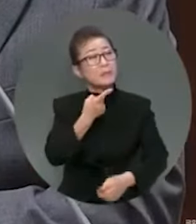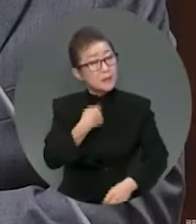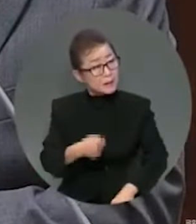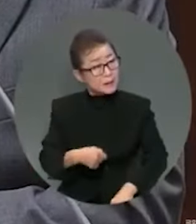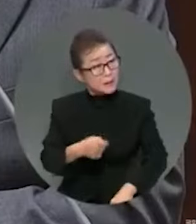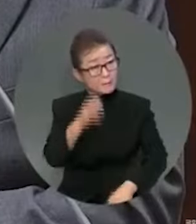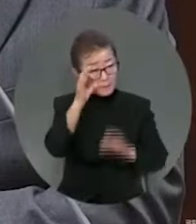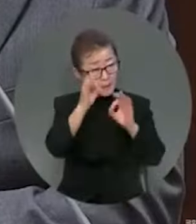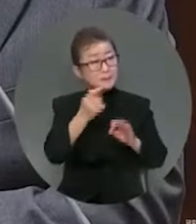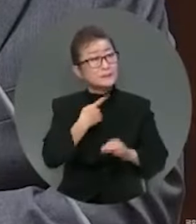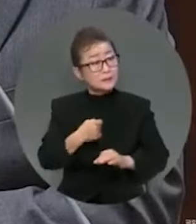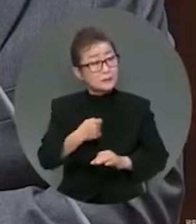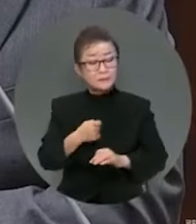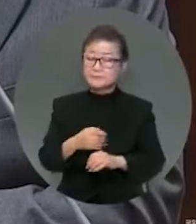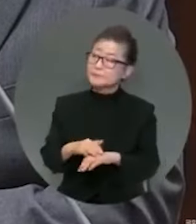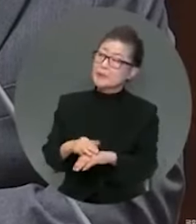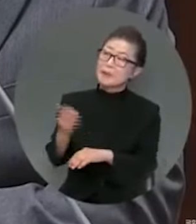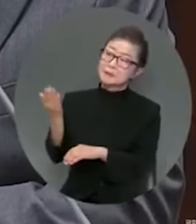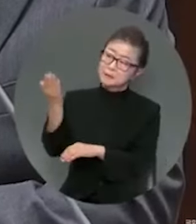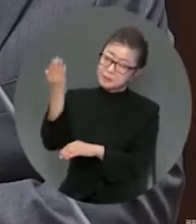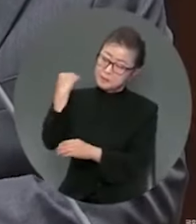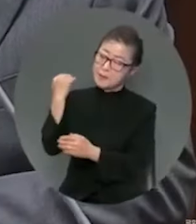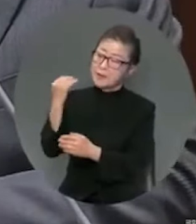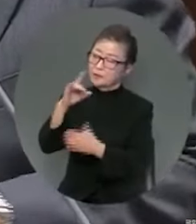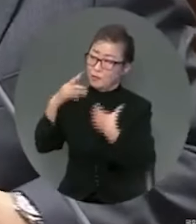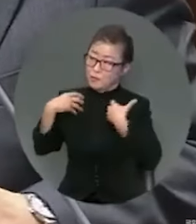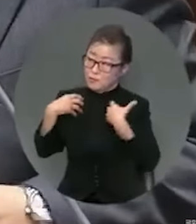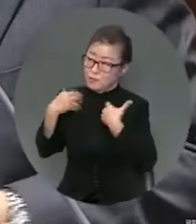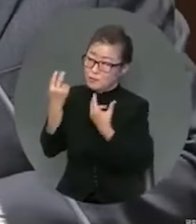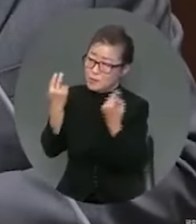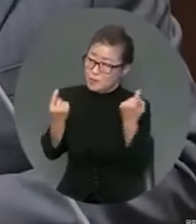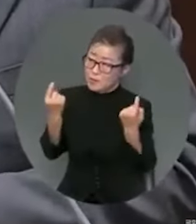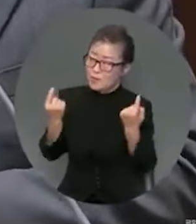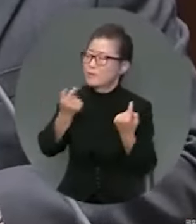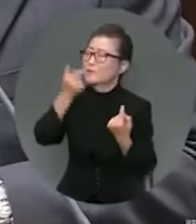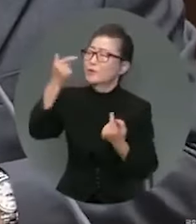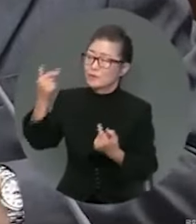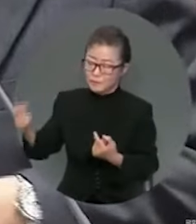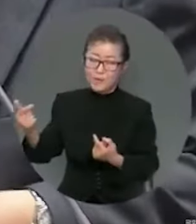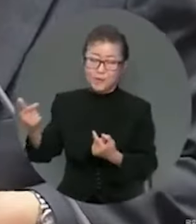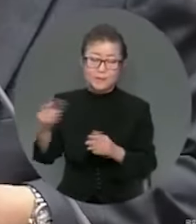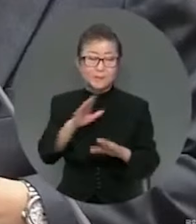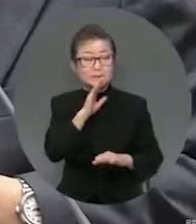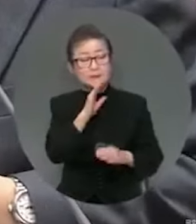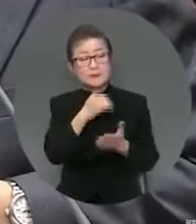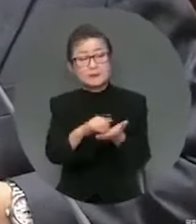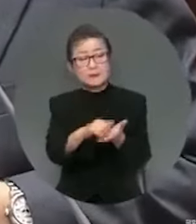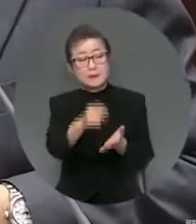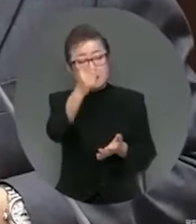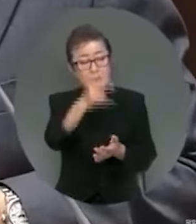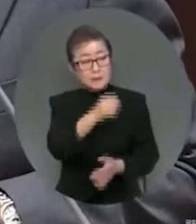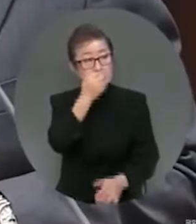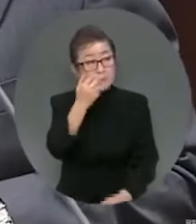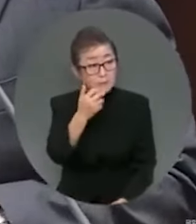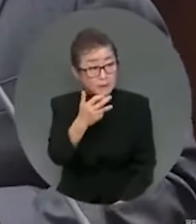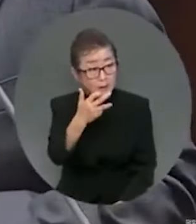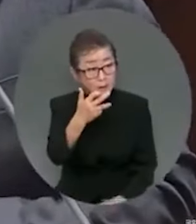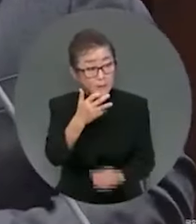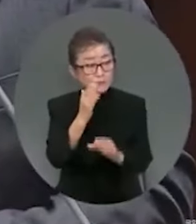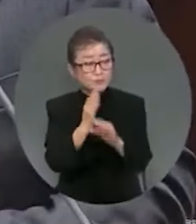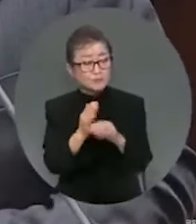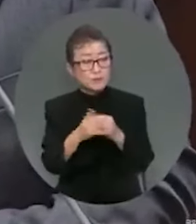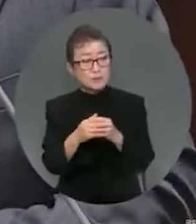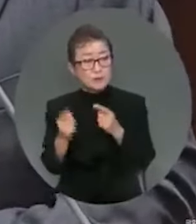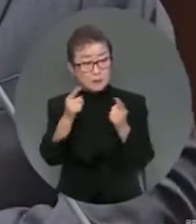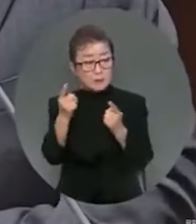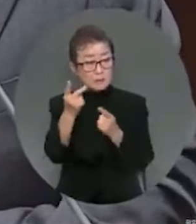과거의 정부와 비해서도 굉장히 많습니다. 그렇죠. 그중에 18건 중에 3건은 헌법재판소